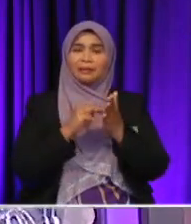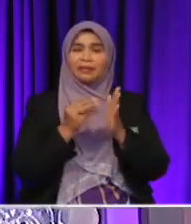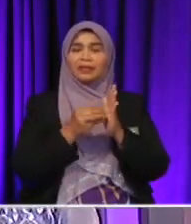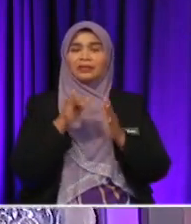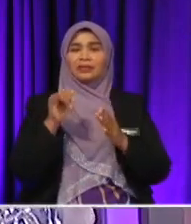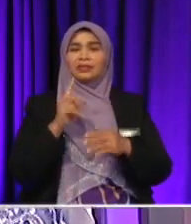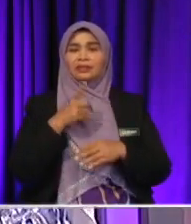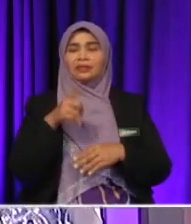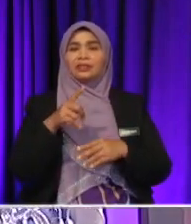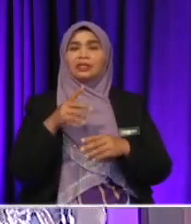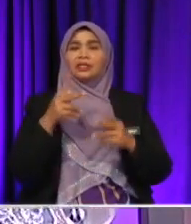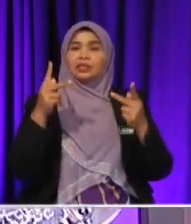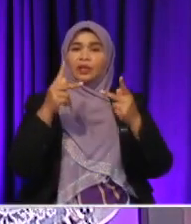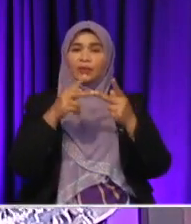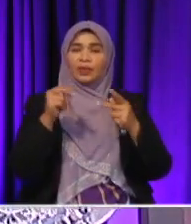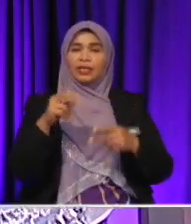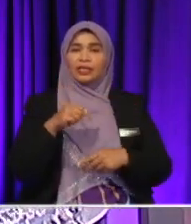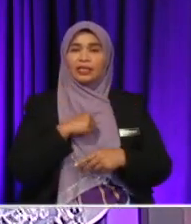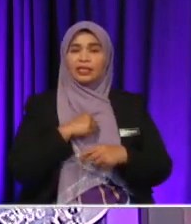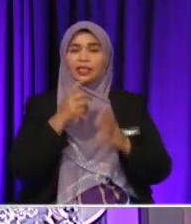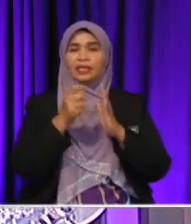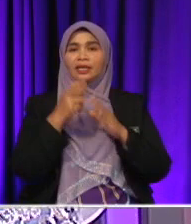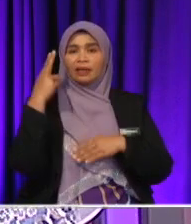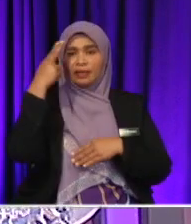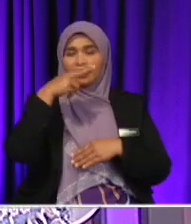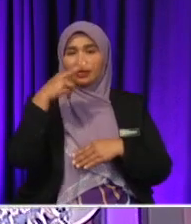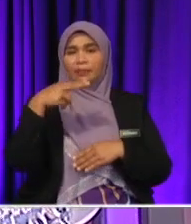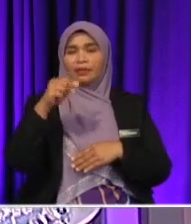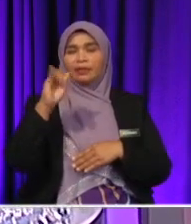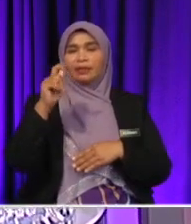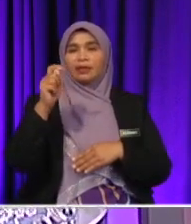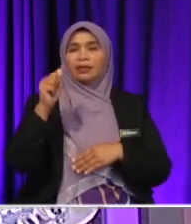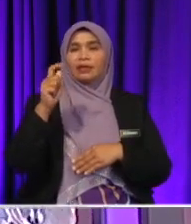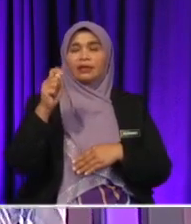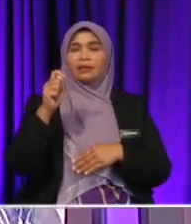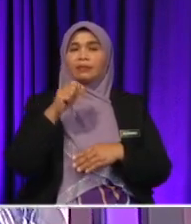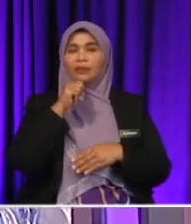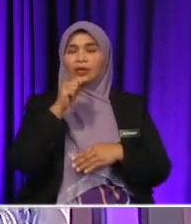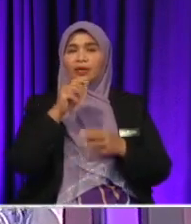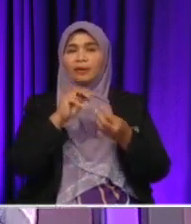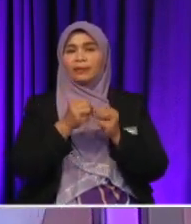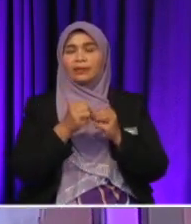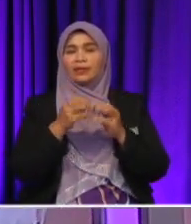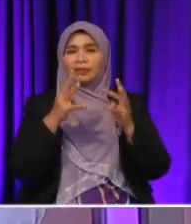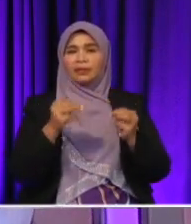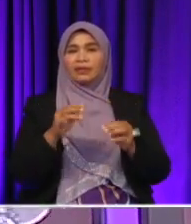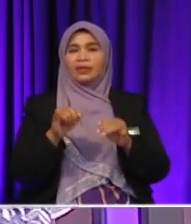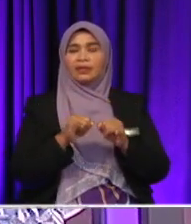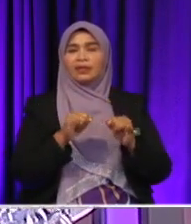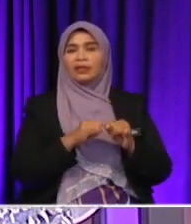menyesuaikan diri terhadap habitat jadi kita tengok Oke ini bukan masalah manusia saja masalah pokok juga